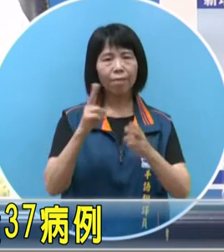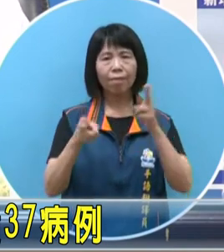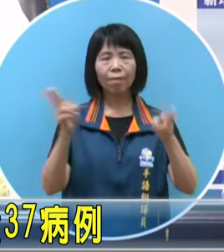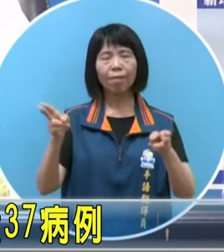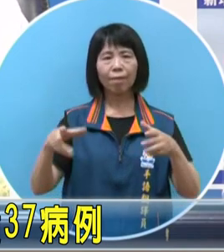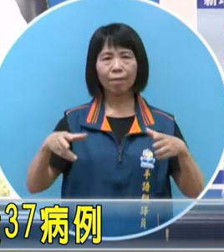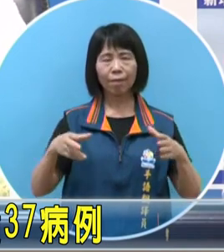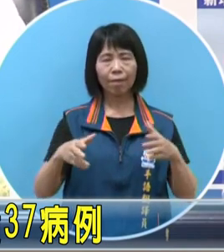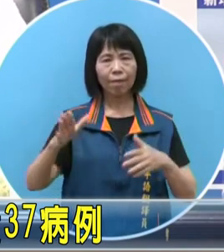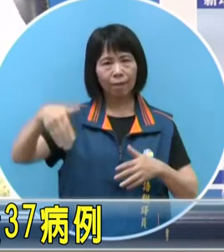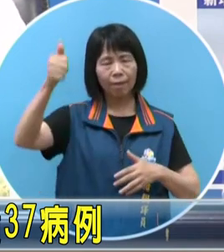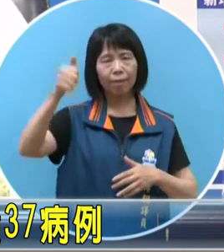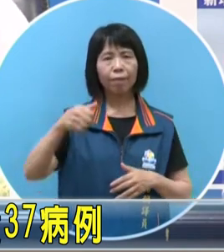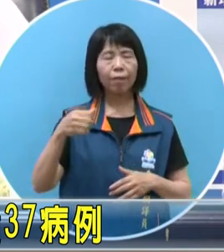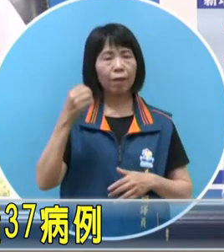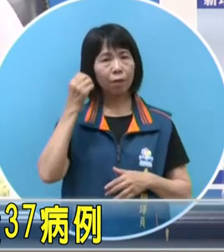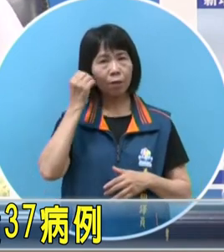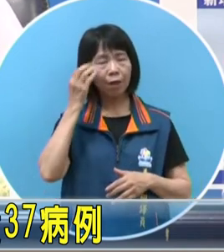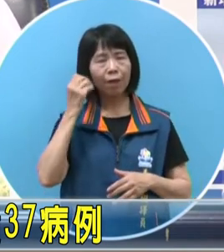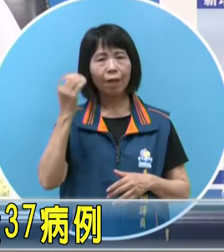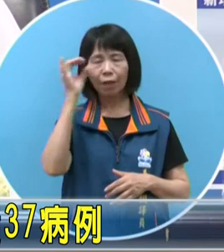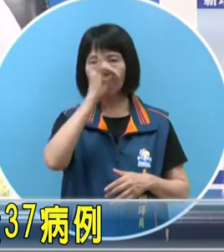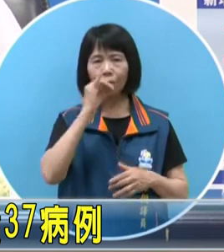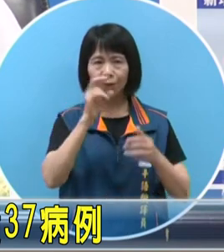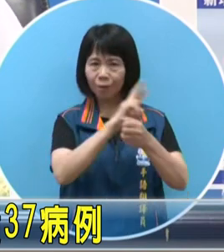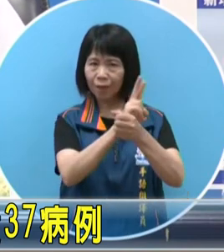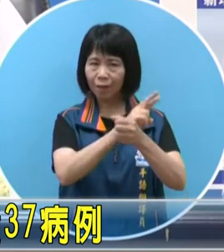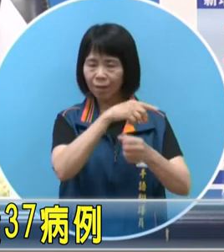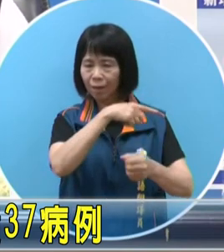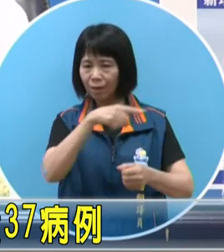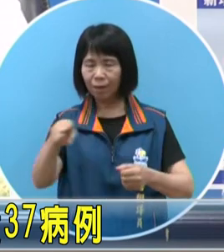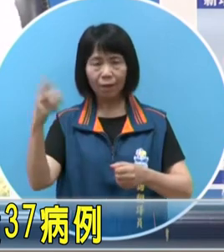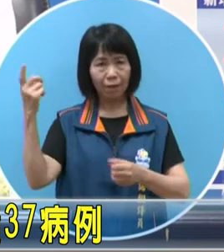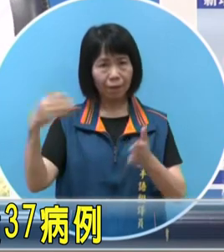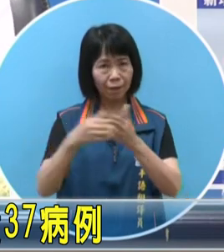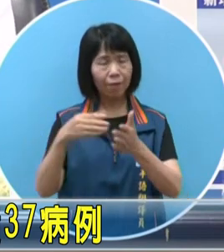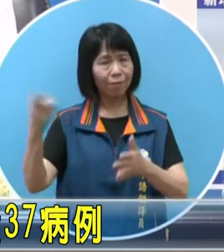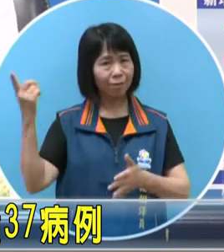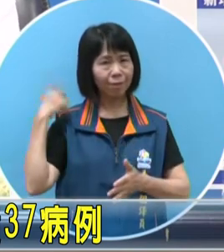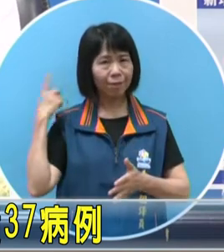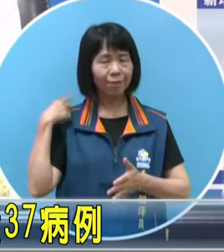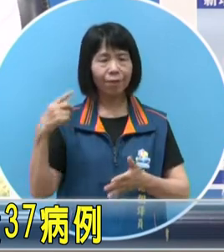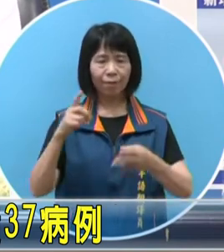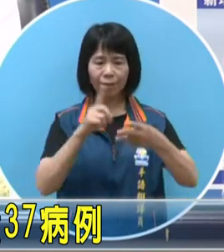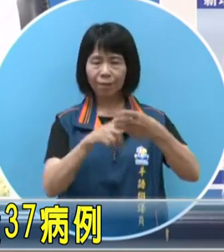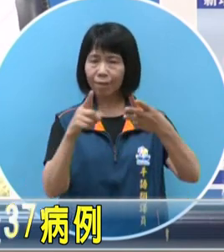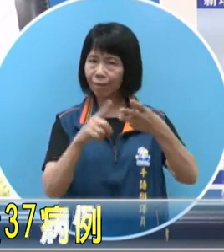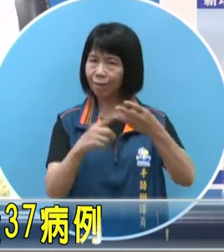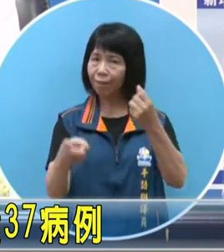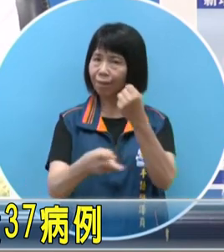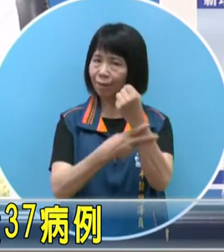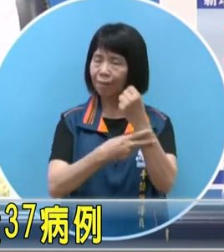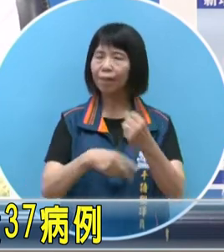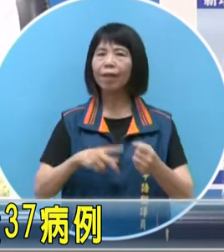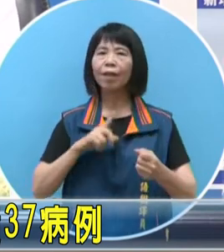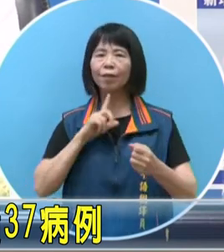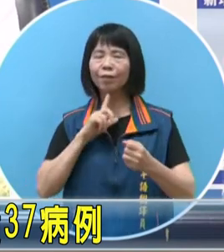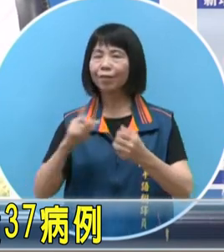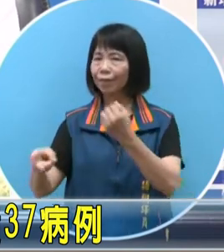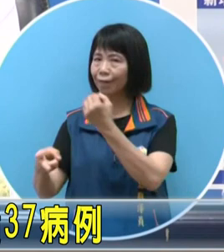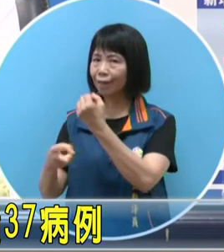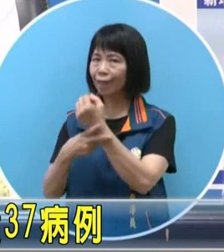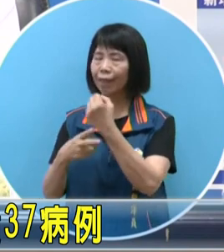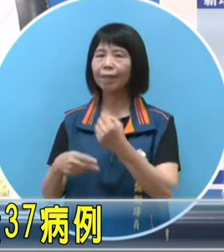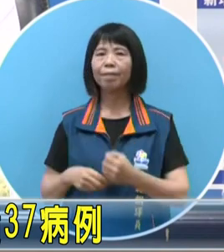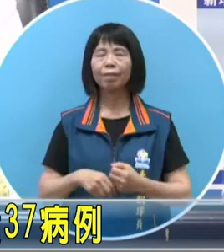从花莲的秀林一直到昨天的我们的这个玉里富里，整个13乡镇